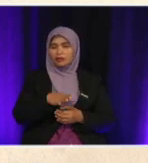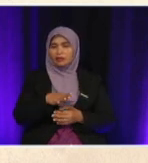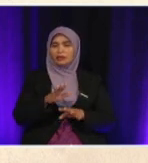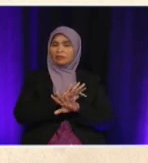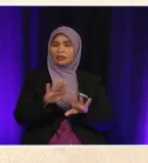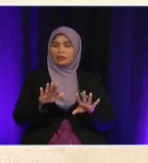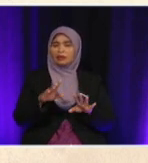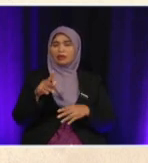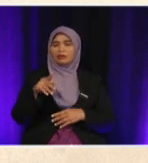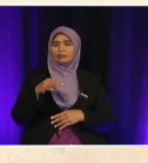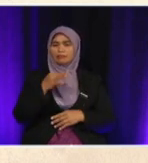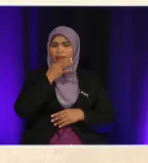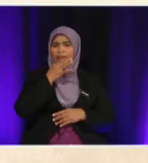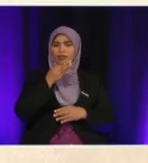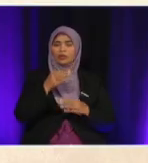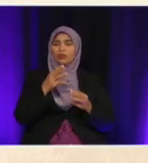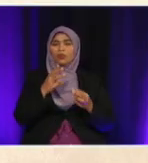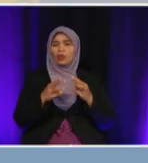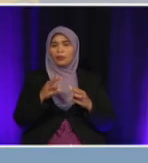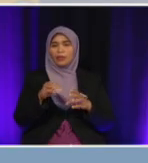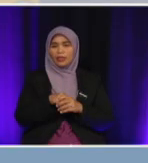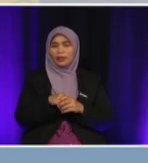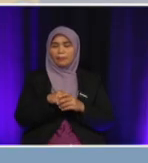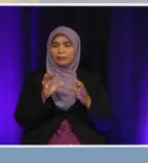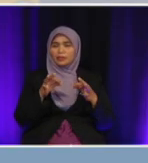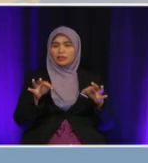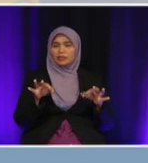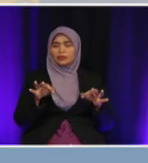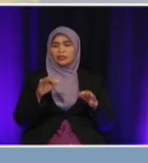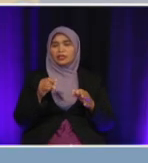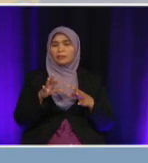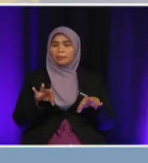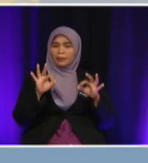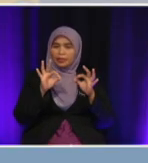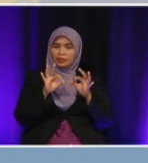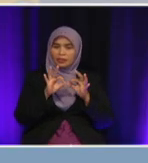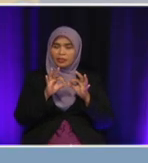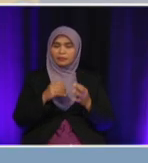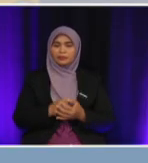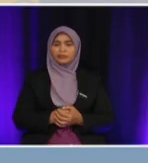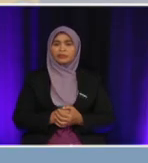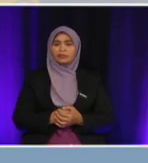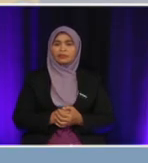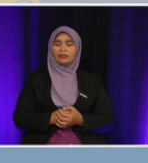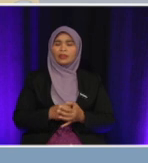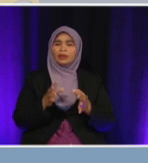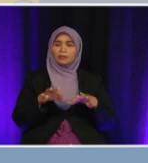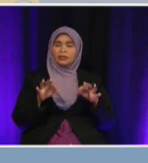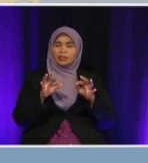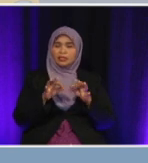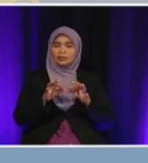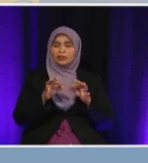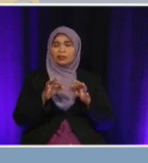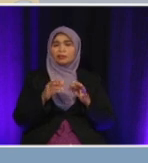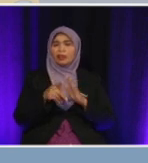walau berada dalam peristiwa yang denting Mungkin murid-murid ingat lagi satu peristiwa yang memanggil peristiwa pembukaan Kota